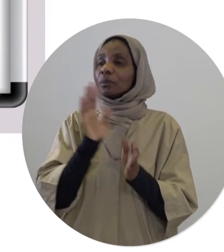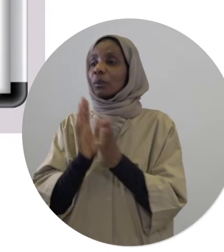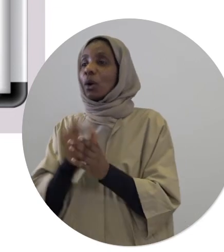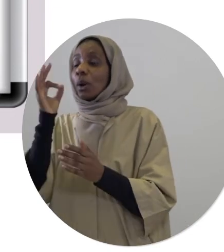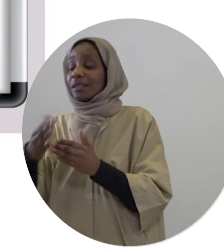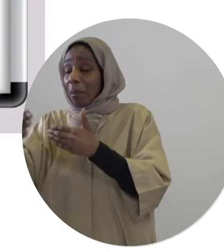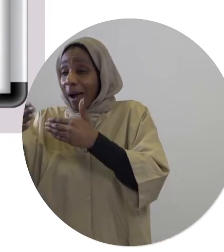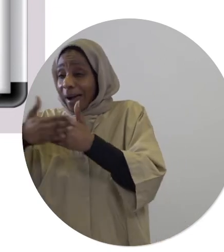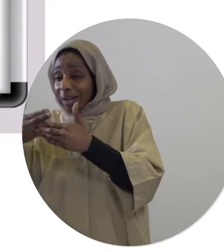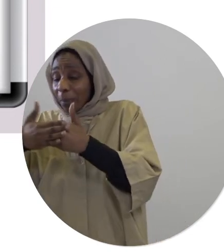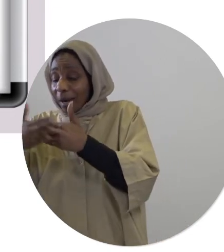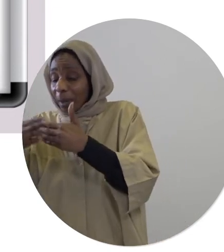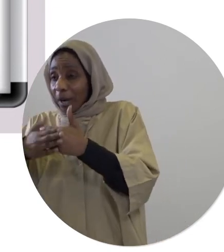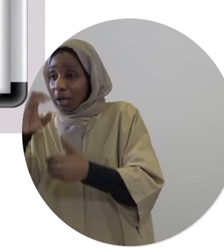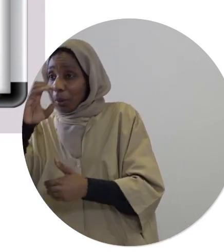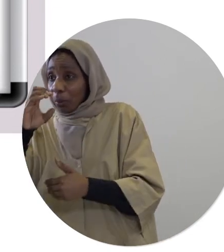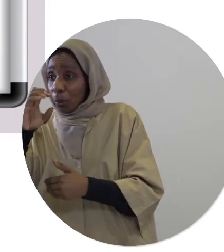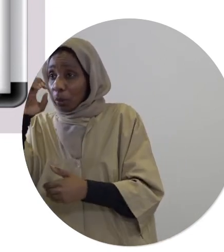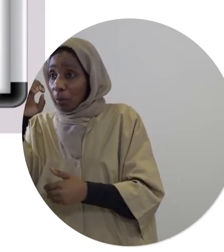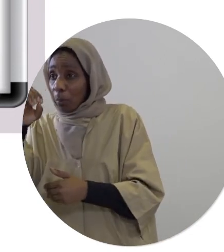الأقرب لمجموعة الهيدروكسيل.